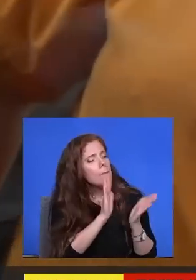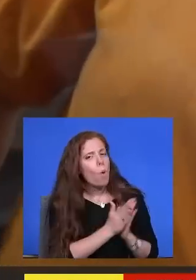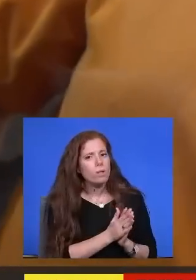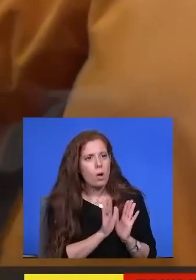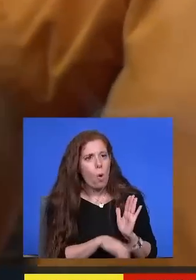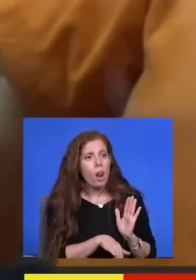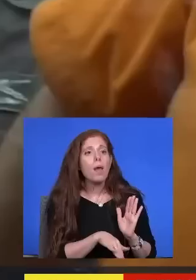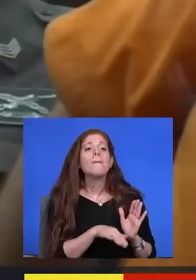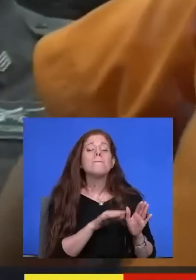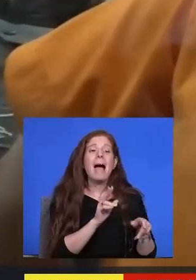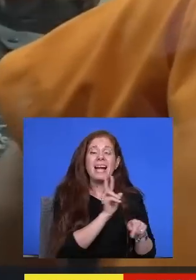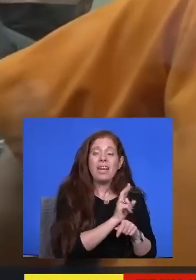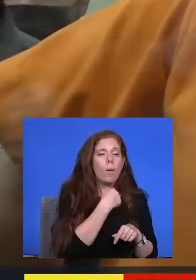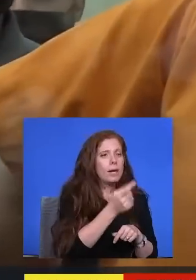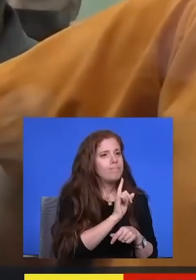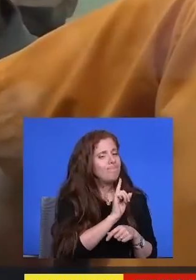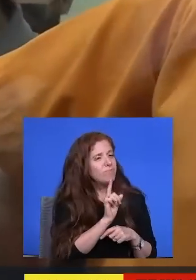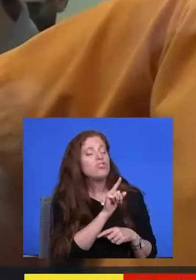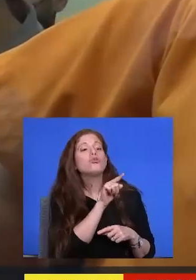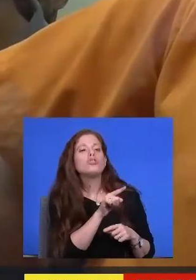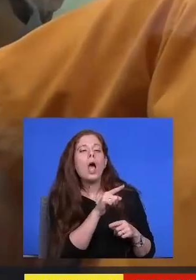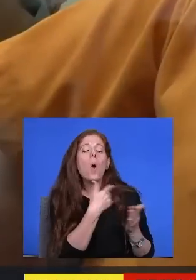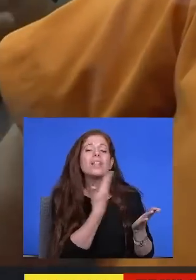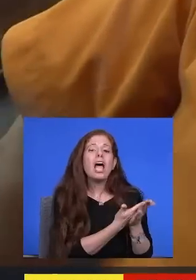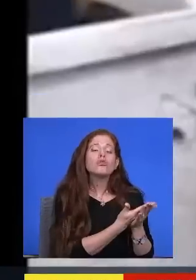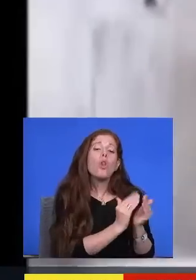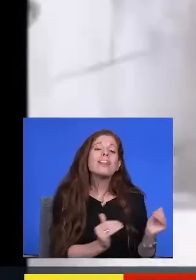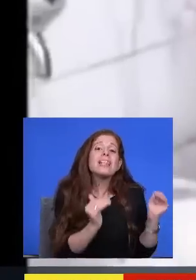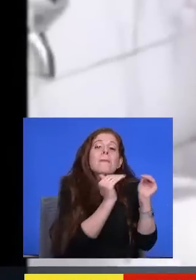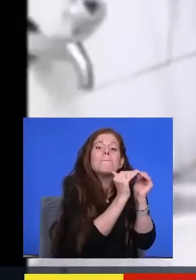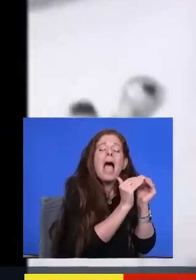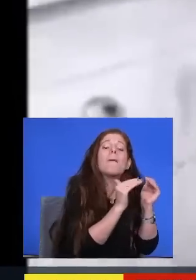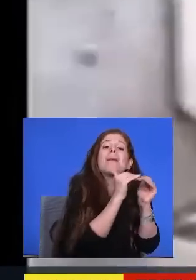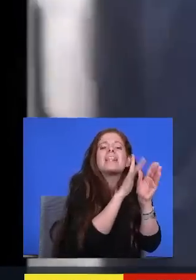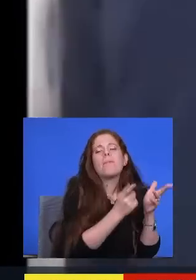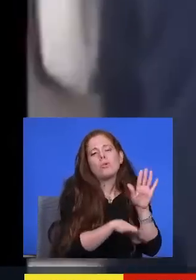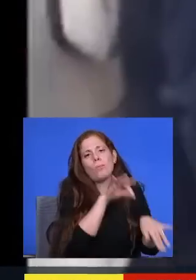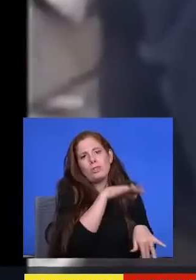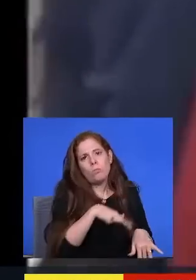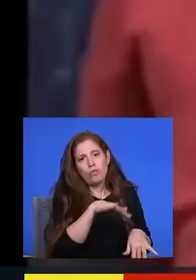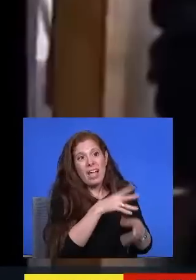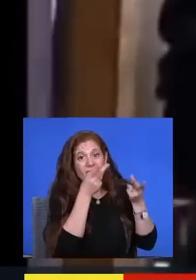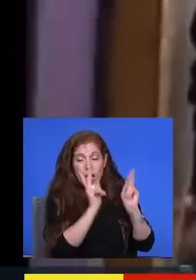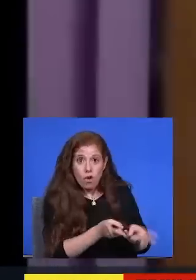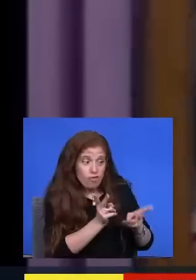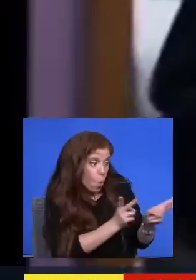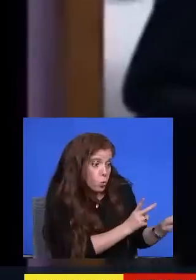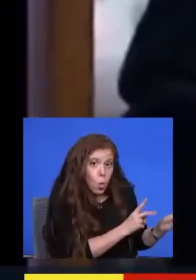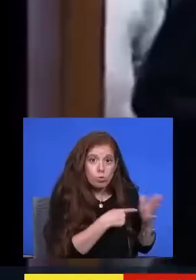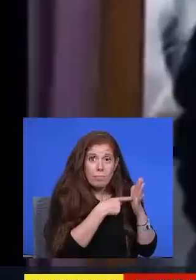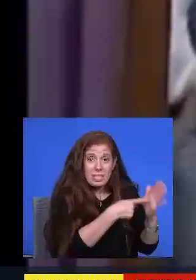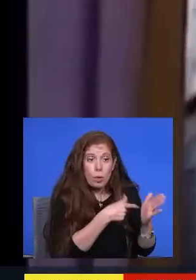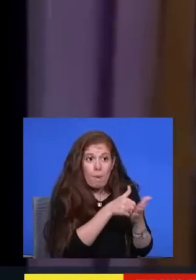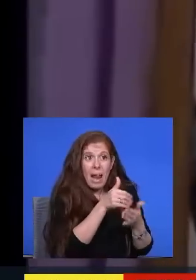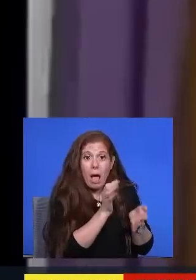שהסדר היה הפוך, שהודעת זדורוב נתפרה בהתאם למה שנמצא בשטח, ושהאפשרויות האלטרנטיביות שהם הציגו במהלך